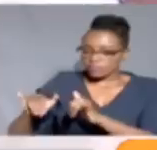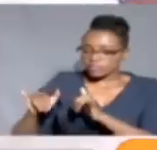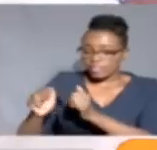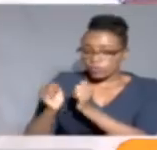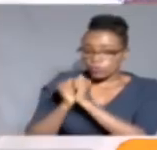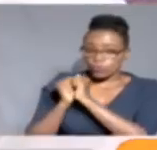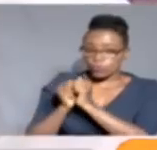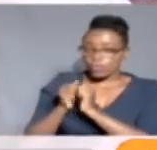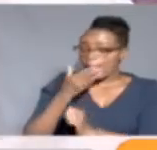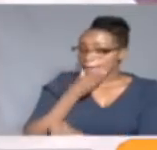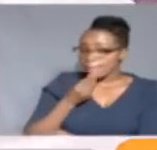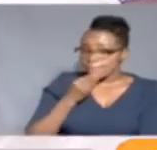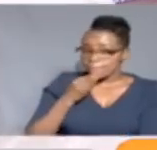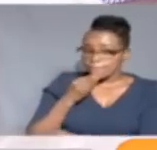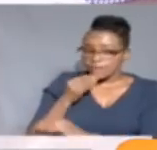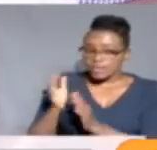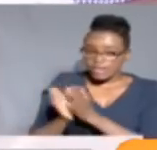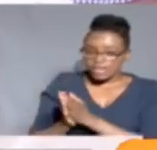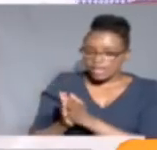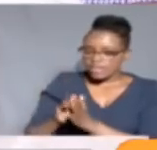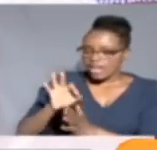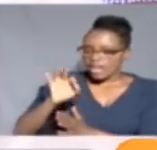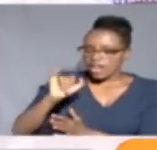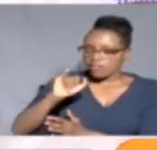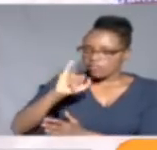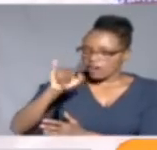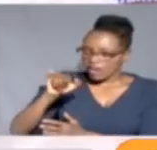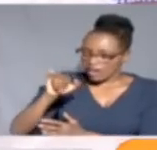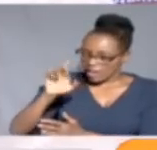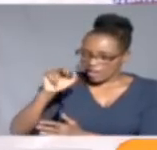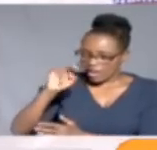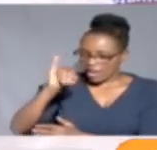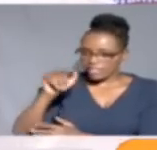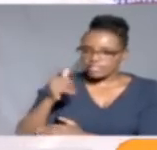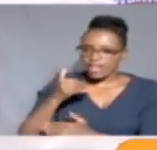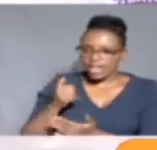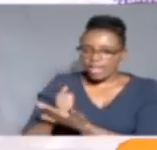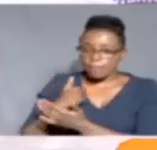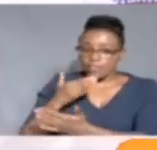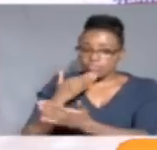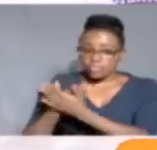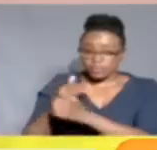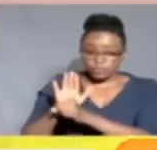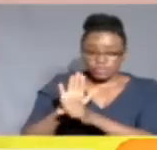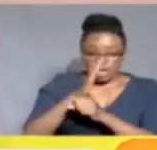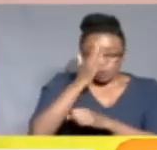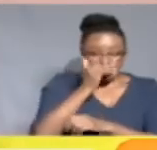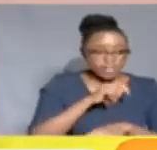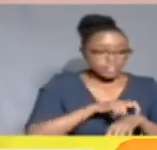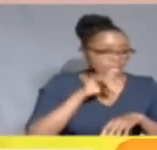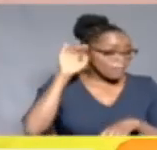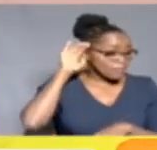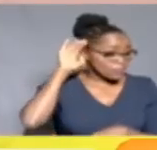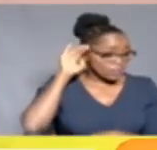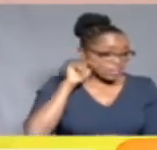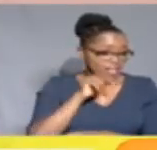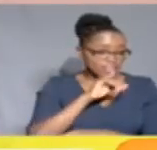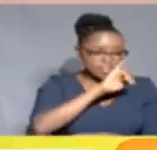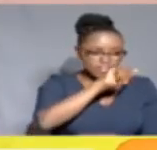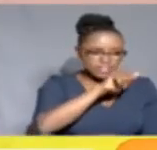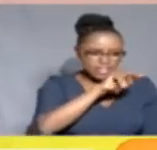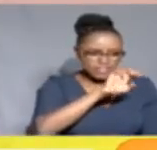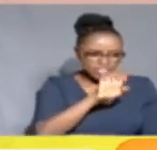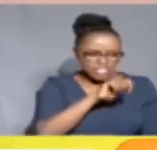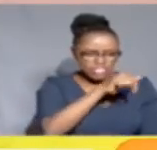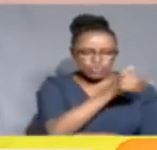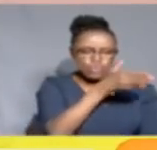yeye na Faraja kanisaidia. Aya. Sante, we have to move on because you, when you hear this, Jane, and